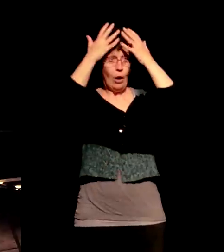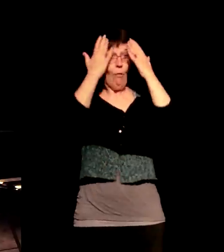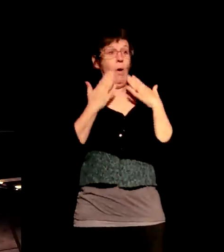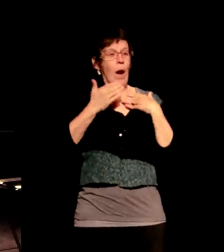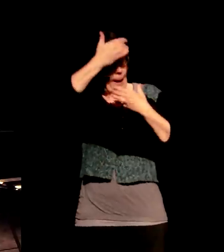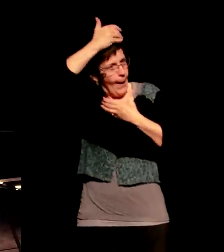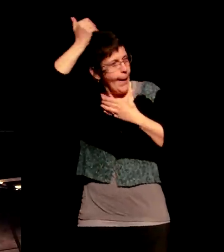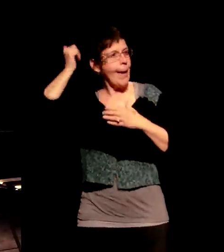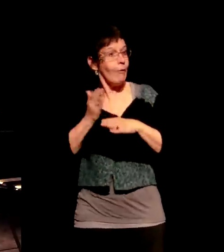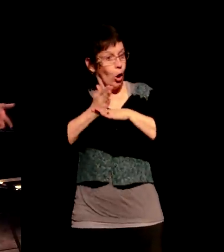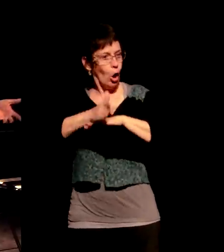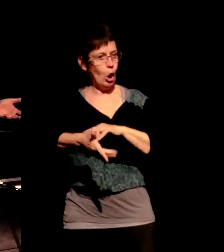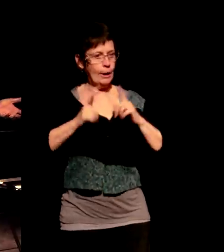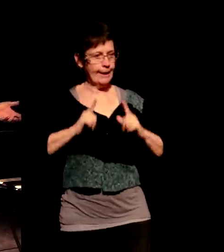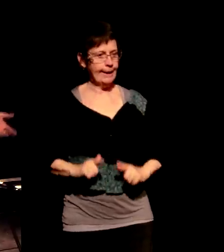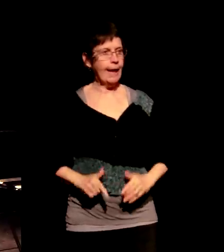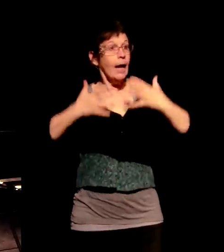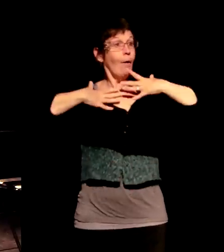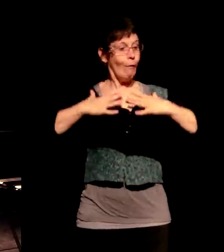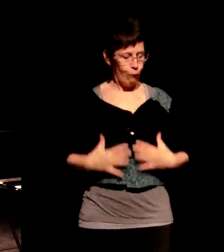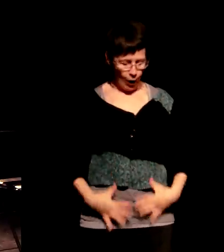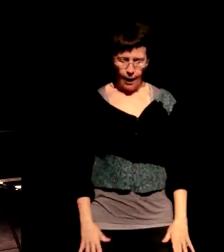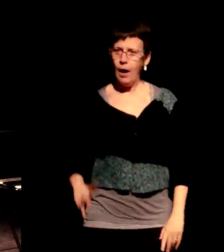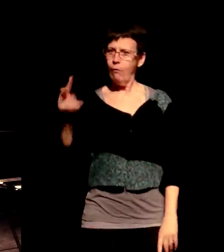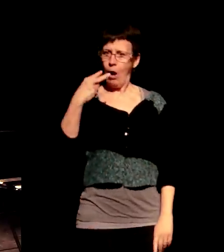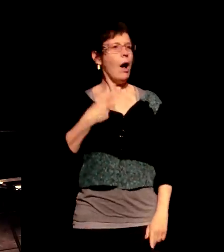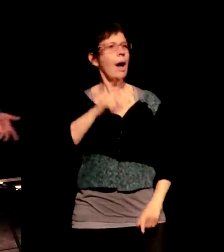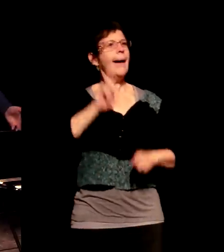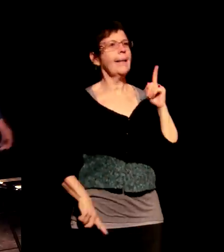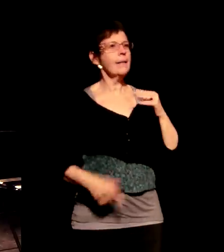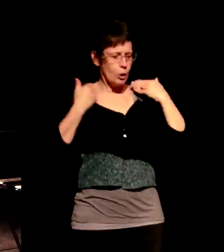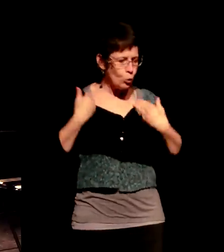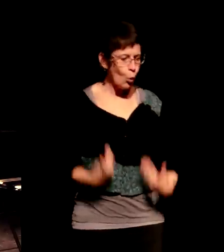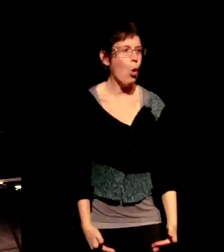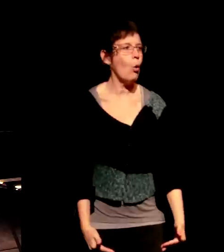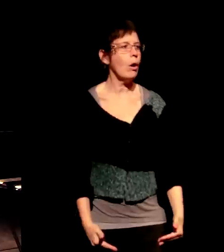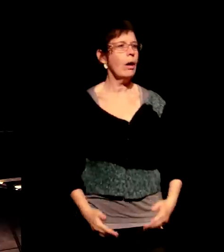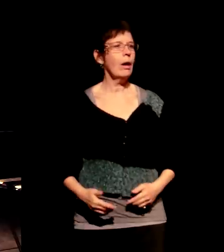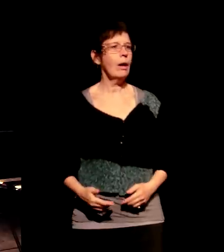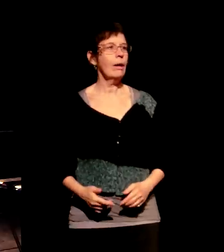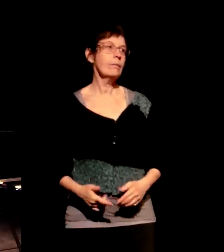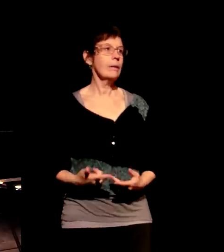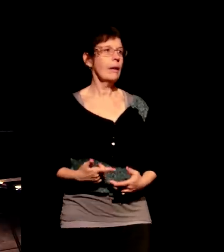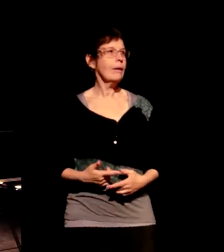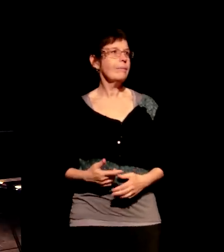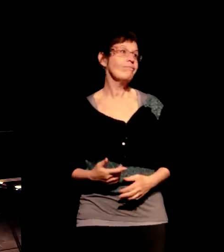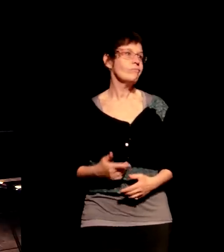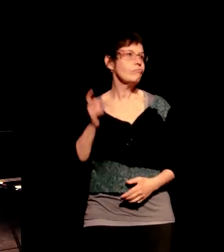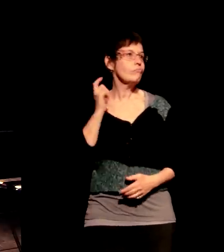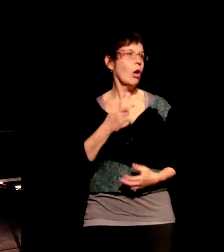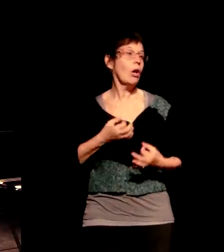de rester au lycée parce qu'elles portaient une robe qui était trop musulmane au bout de la direction, trop longue, enfin trop musulmane. La